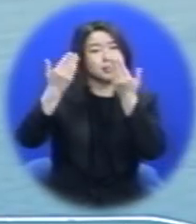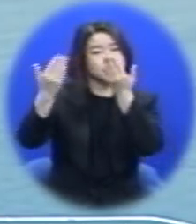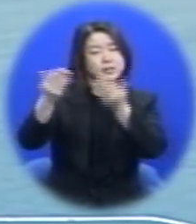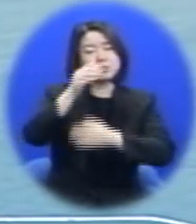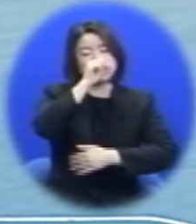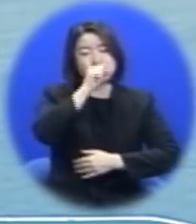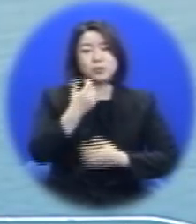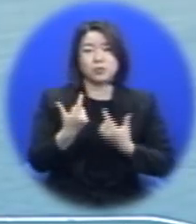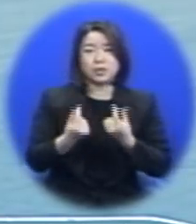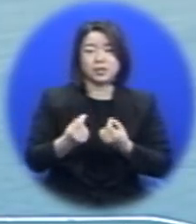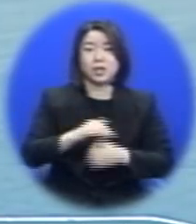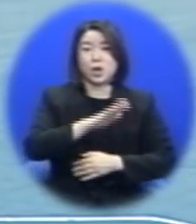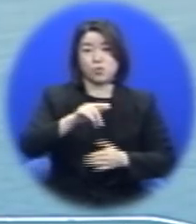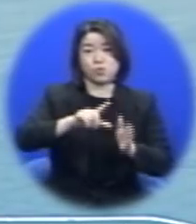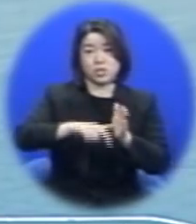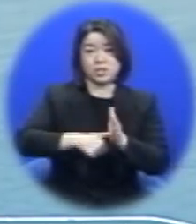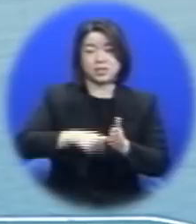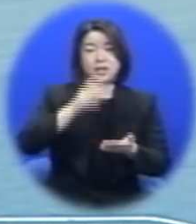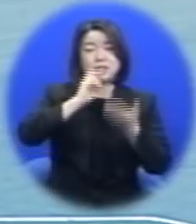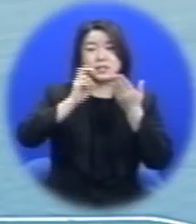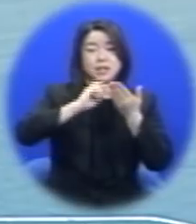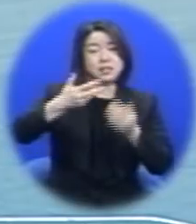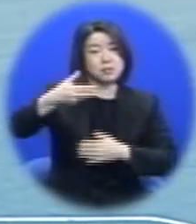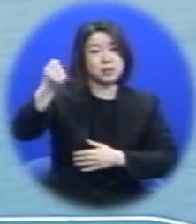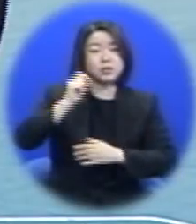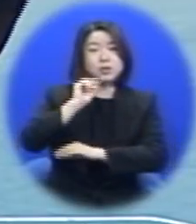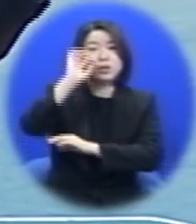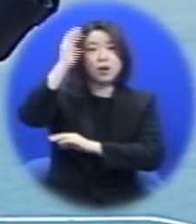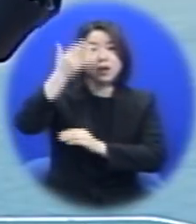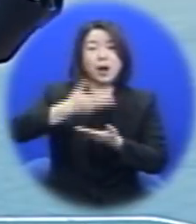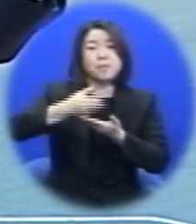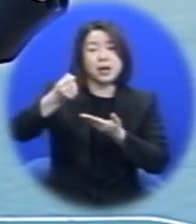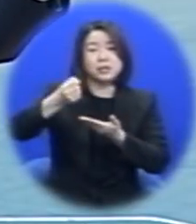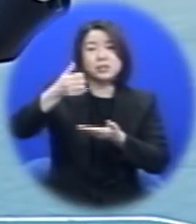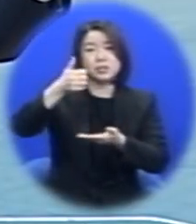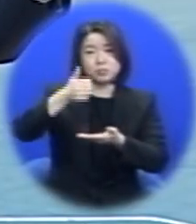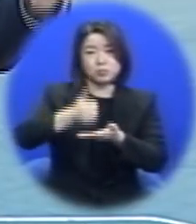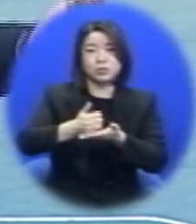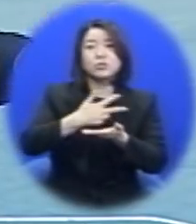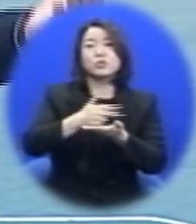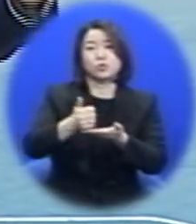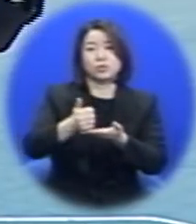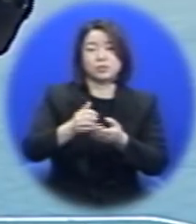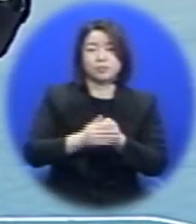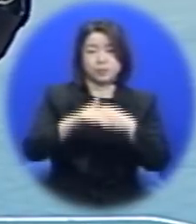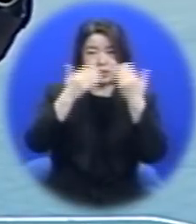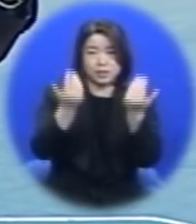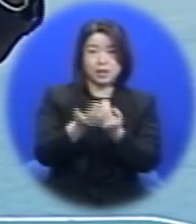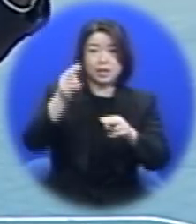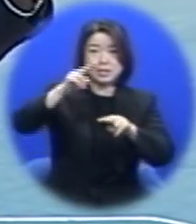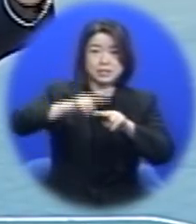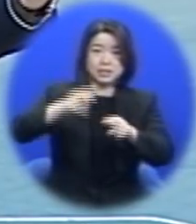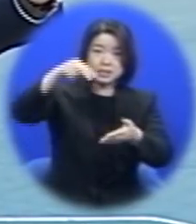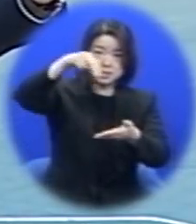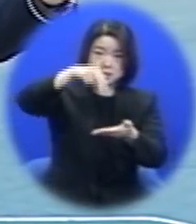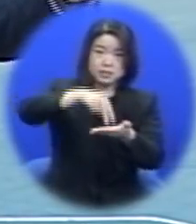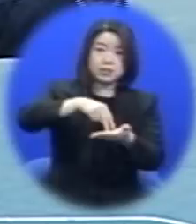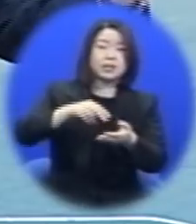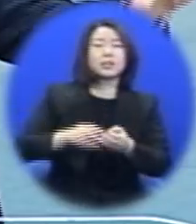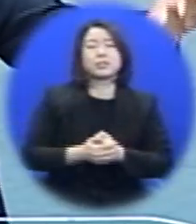좋겠습니다. 이 시간에 우리의 찬양을 받으시고 영광 받으실 분은 주님이십니다. 여러분 다 자리에 일어나셔서